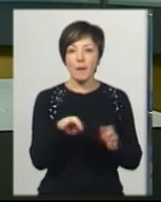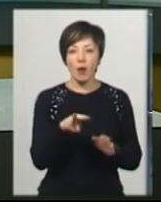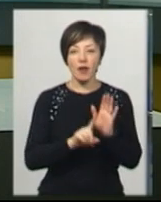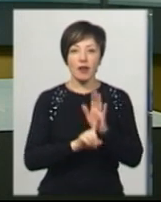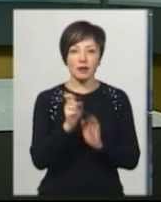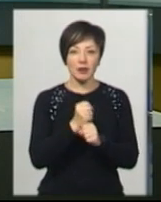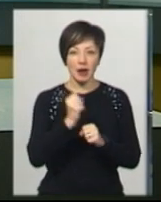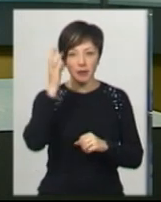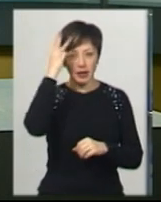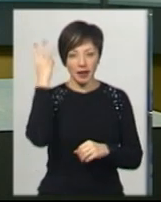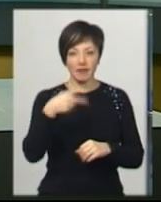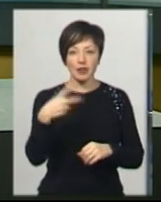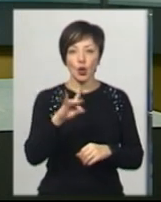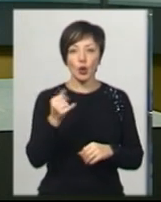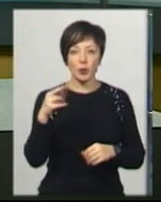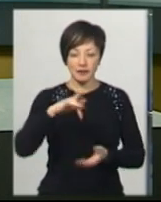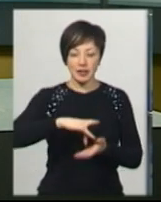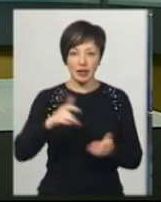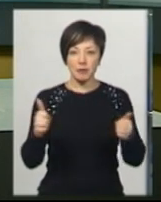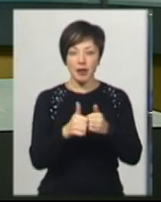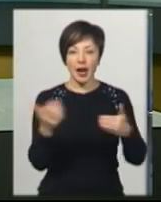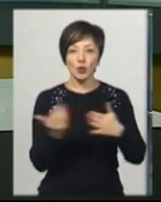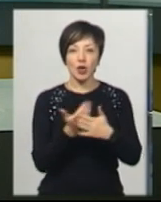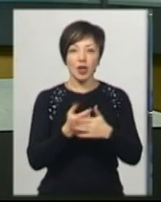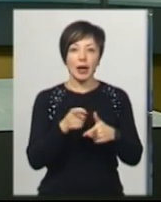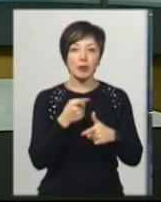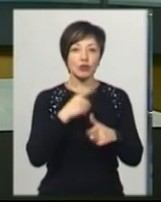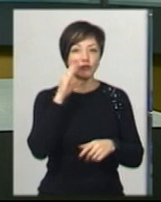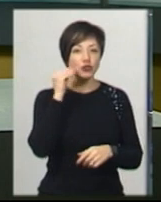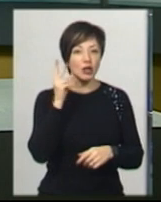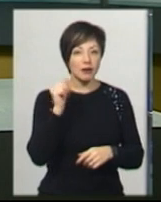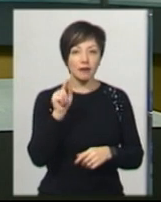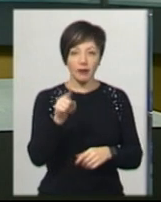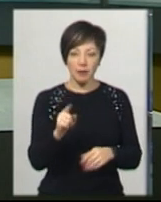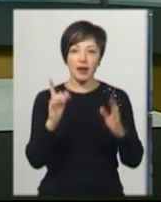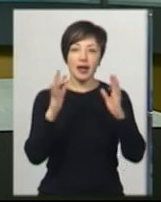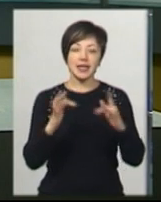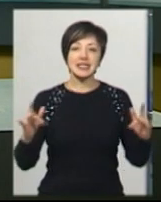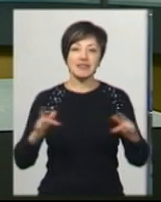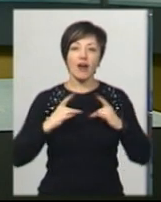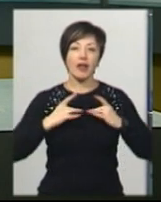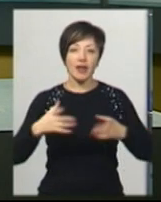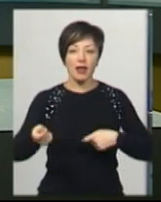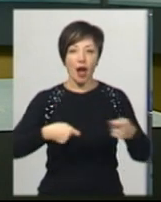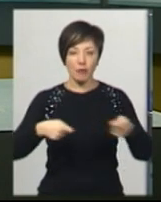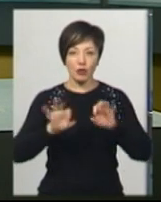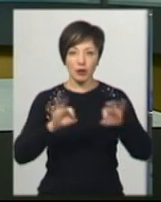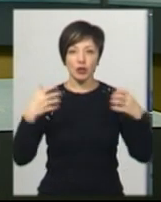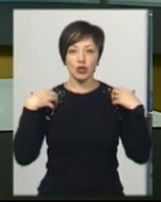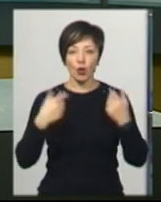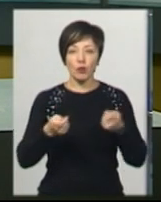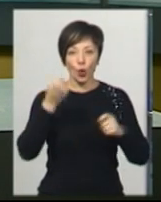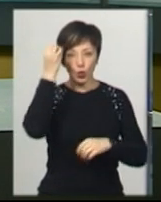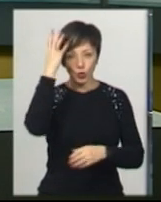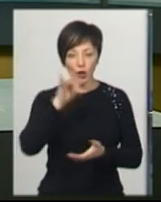грудня. Розташується вона в середмісті біля кінотеатру імені Тараса Шевченка, там, де і різдвяний ярмарок. Про це розповів начальник управління